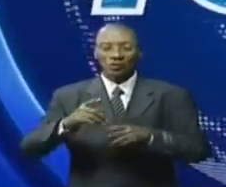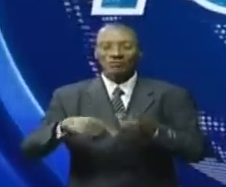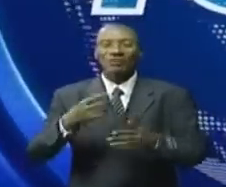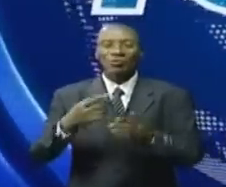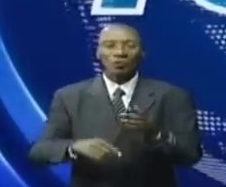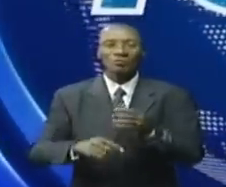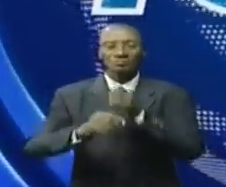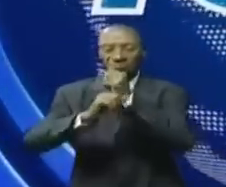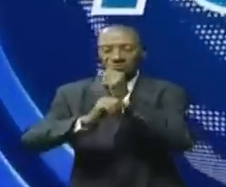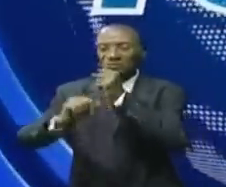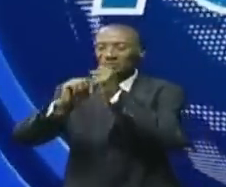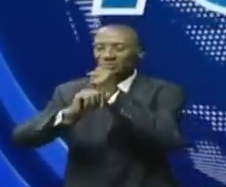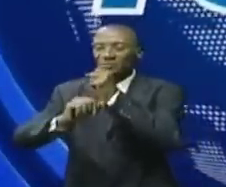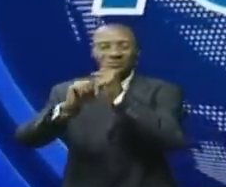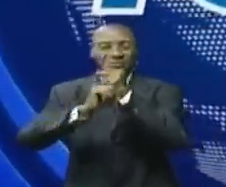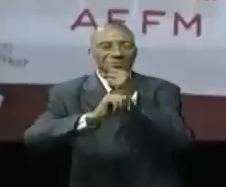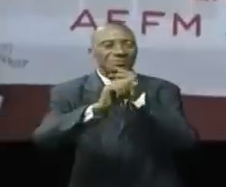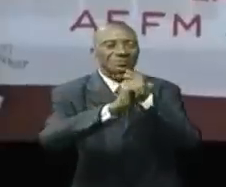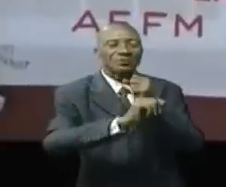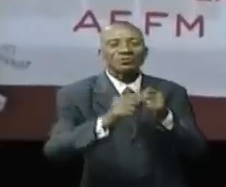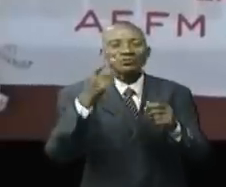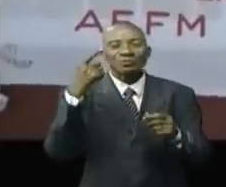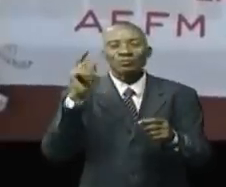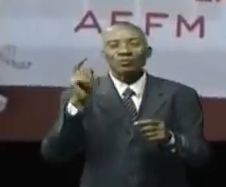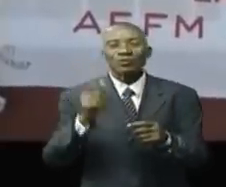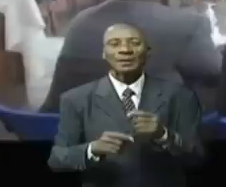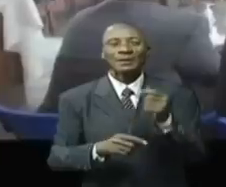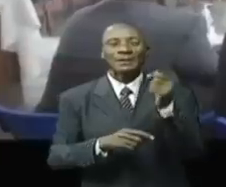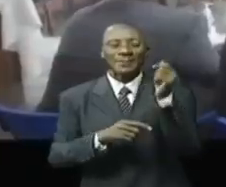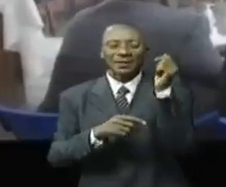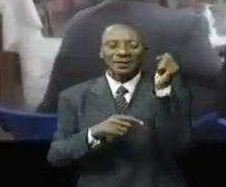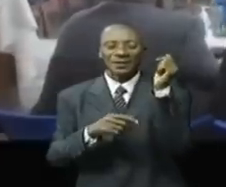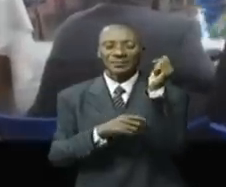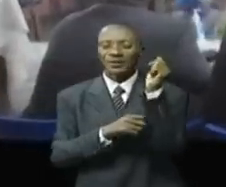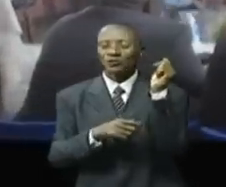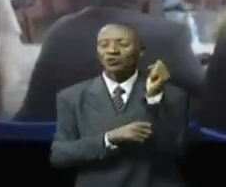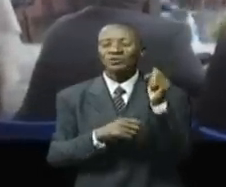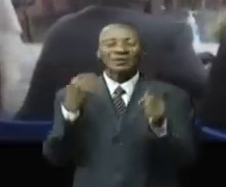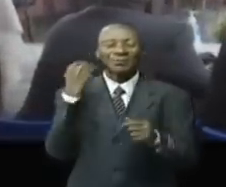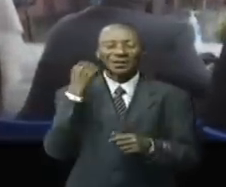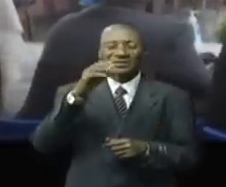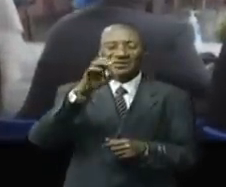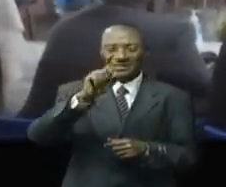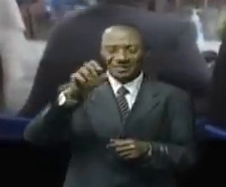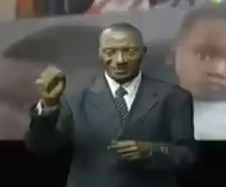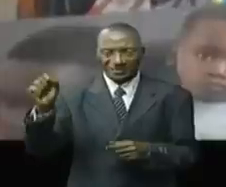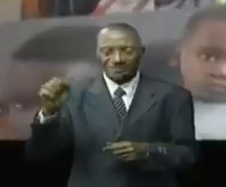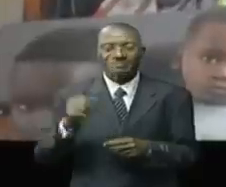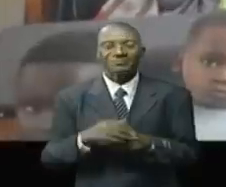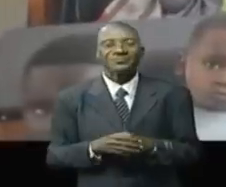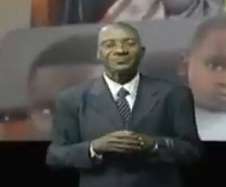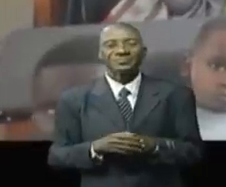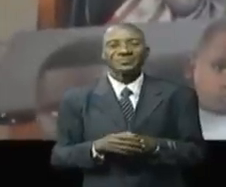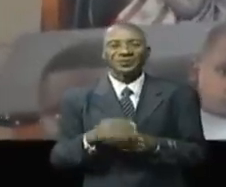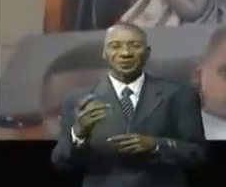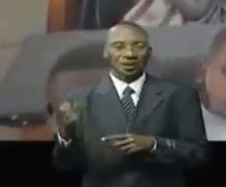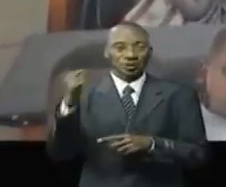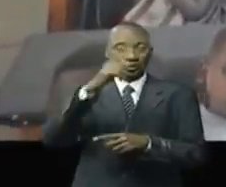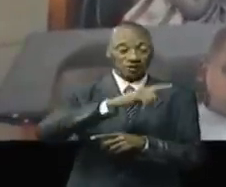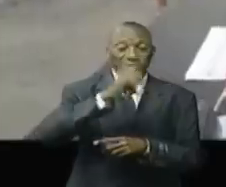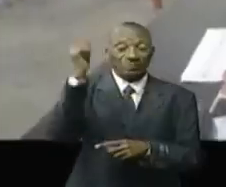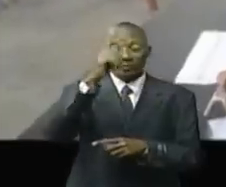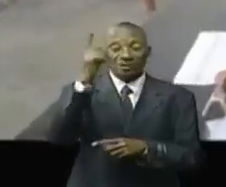personnes atteintes de cette maladie. Des épouses et femmes médecins du Olomami s'est mobilisée à l'occasion de la journée mondiale de la